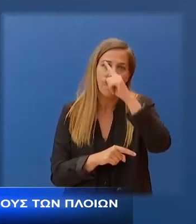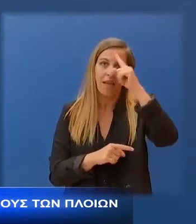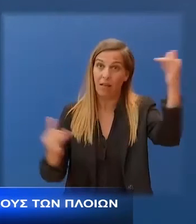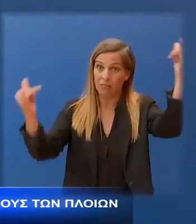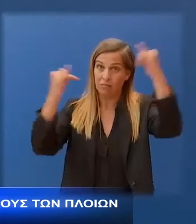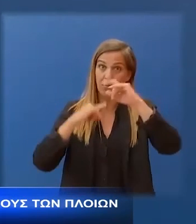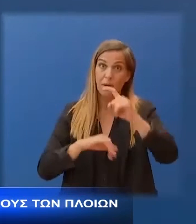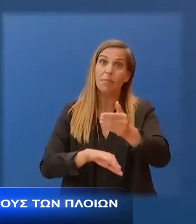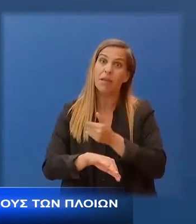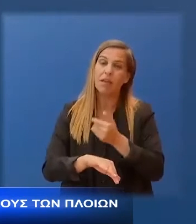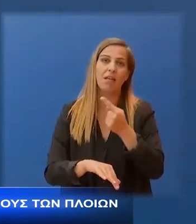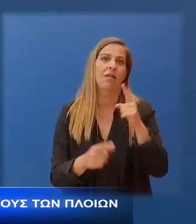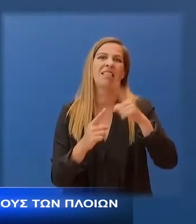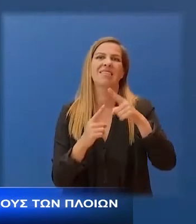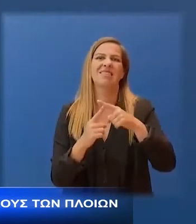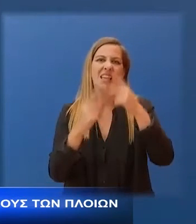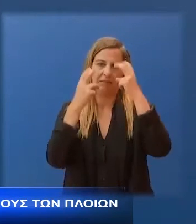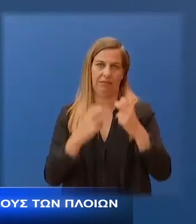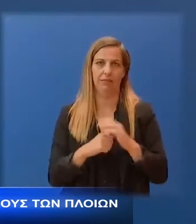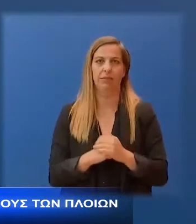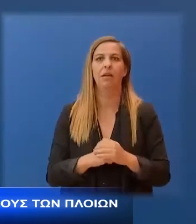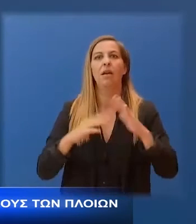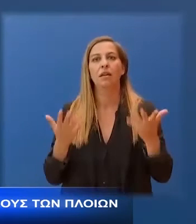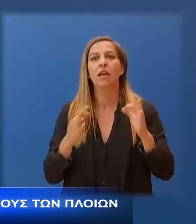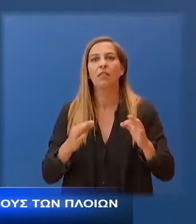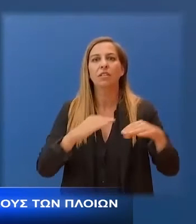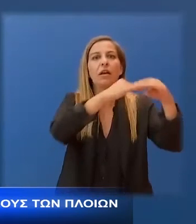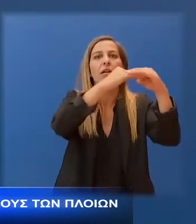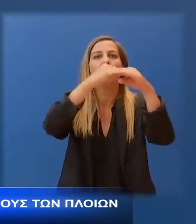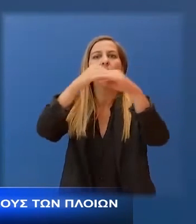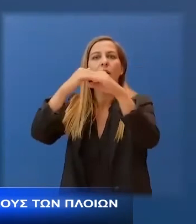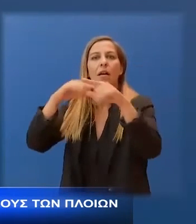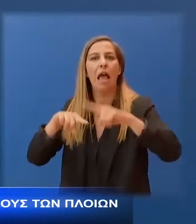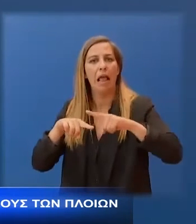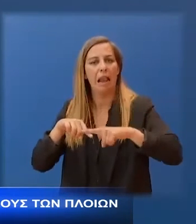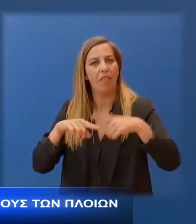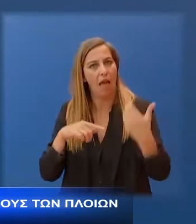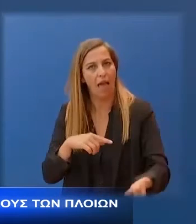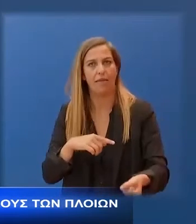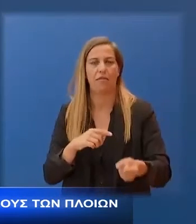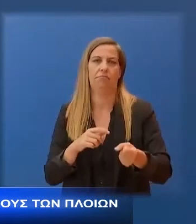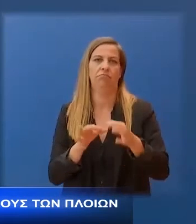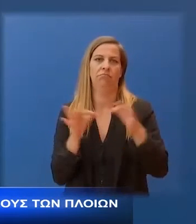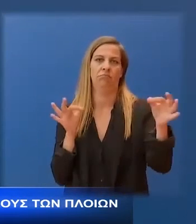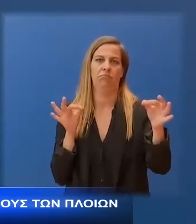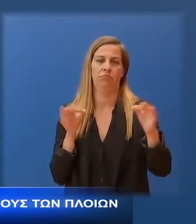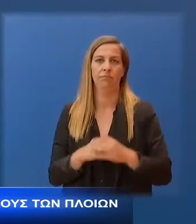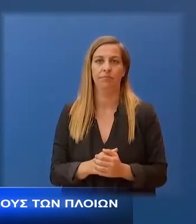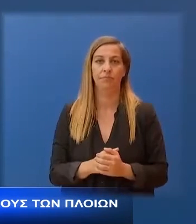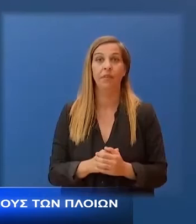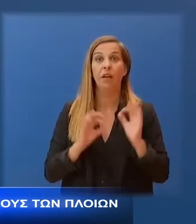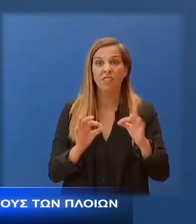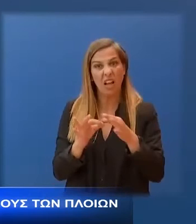Αραβικά Εμμυράτα, καθώς και των μέτρων που εφαρμόζονται στα χερσαία σύνορα της χώρας. Όμως, φροντίζουμε τα μέτρα